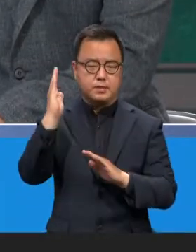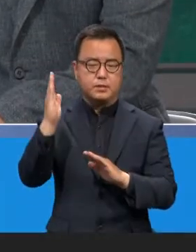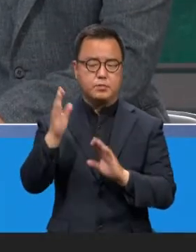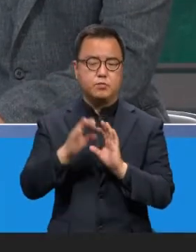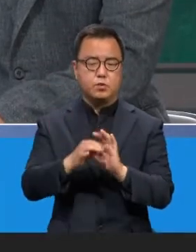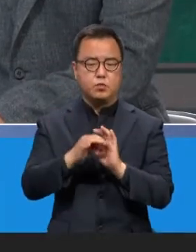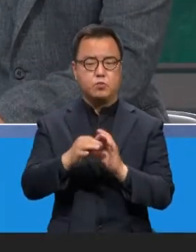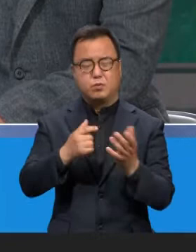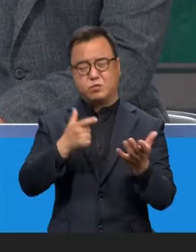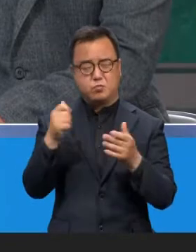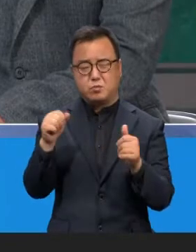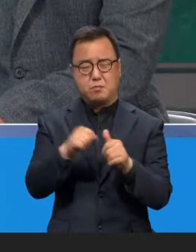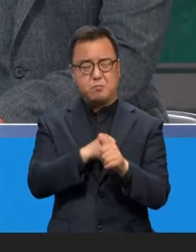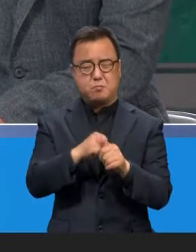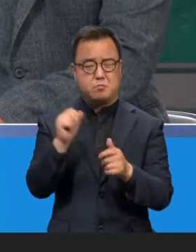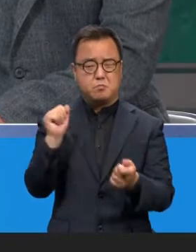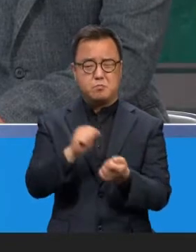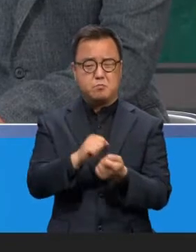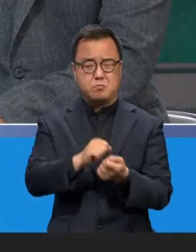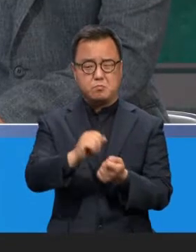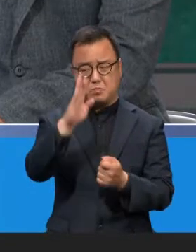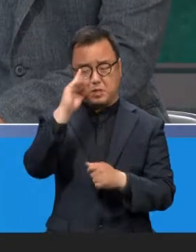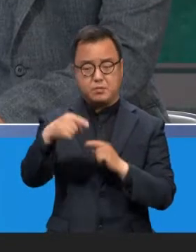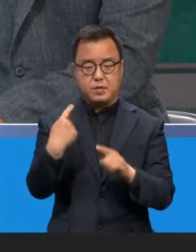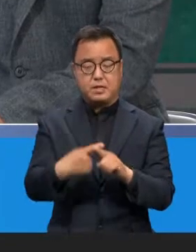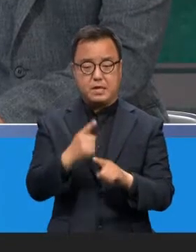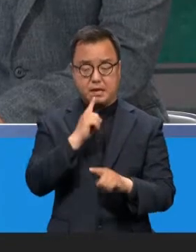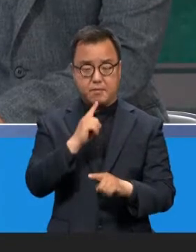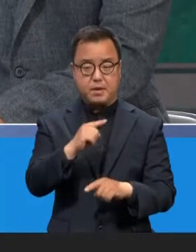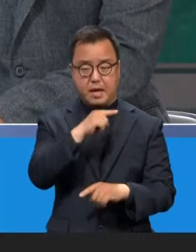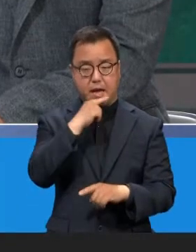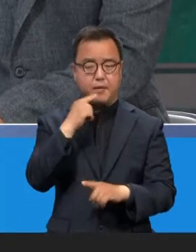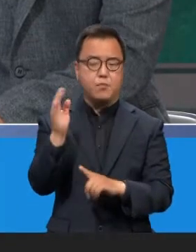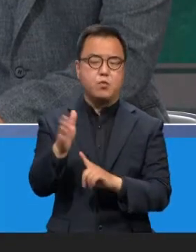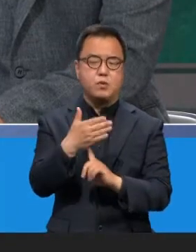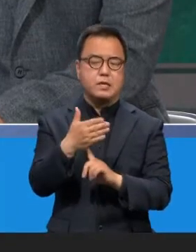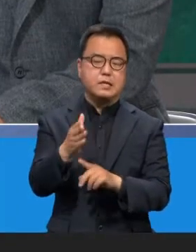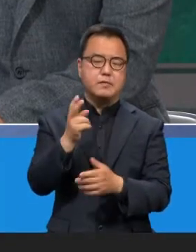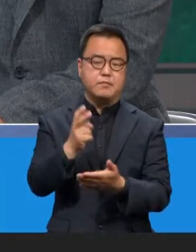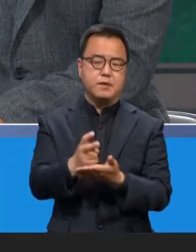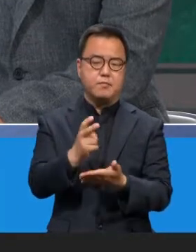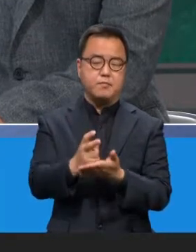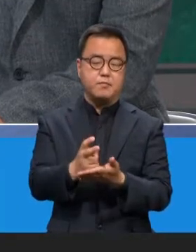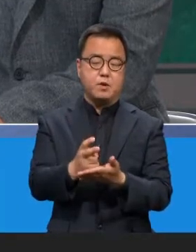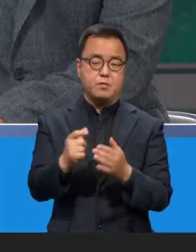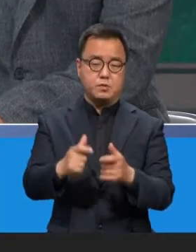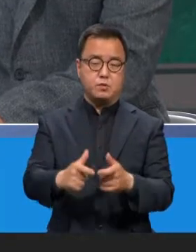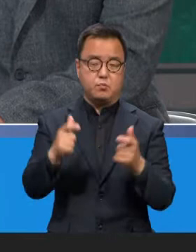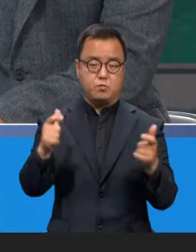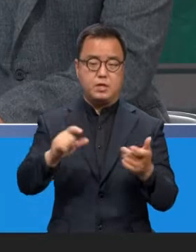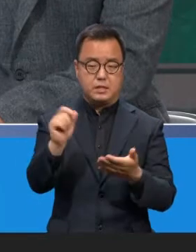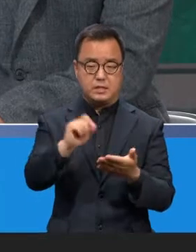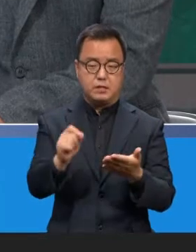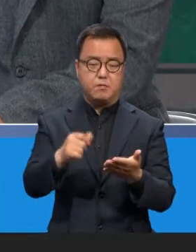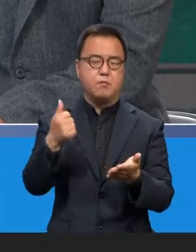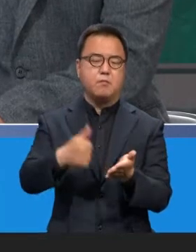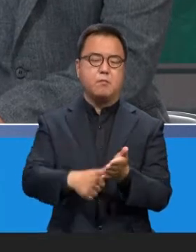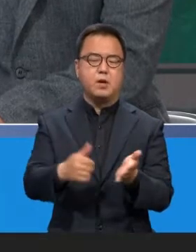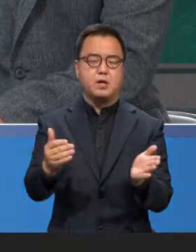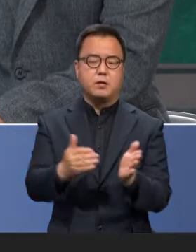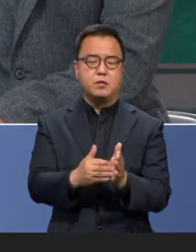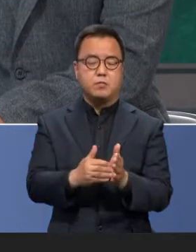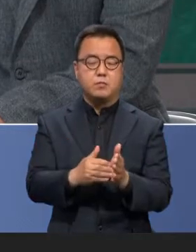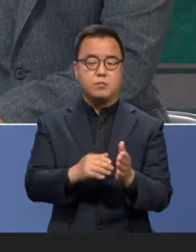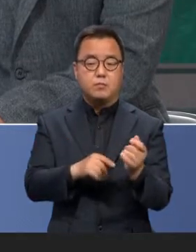폭력 은 전염병 이라면서 적기 법 즉 붉은 깃발 법을 확대하는 내용을 담은 행정 명령에 서명했습니다 쉽게